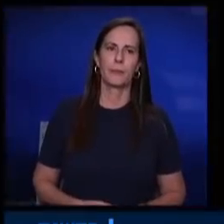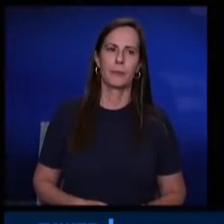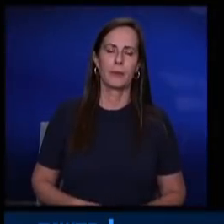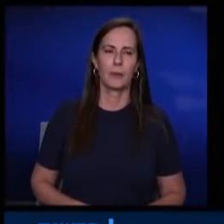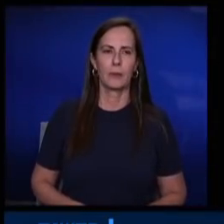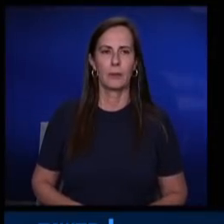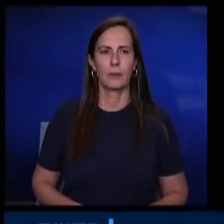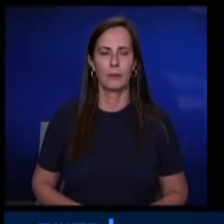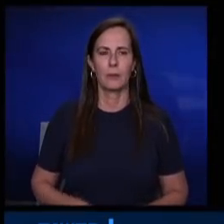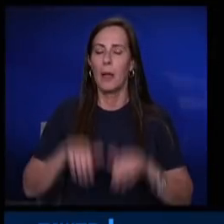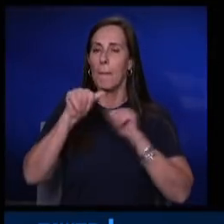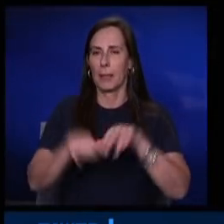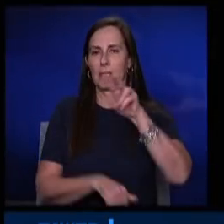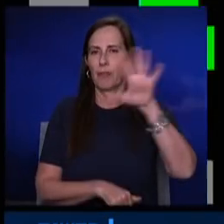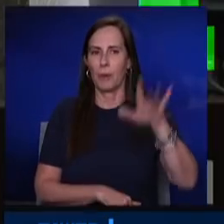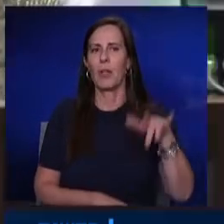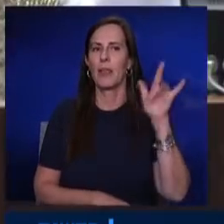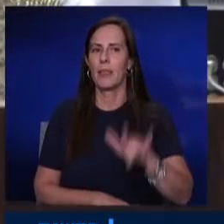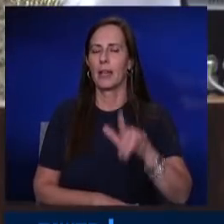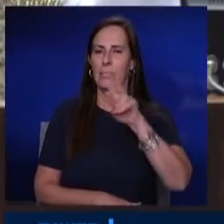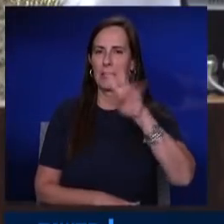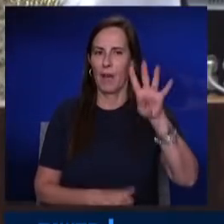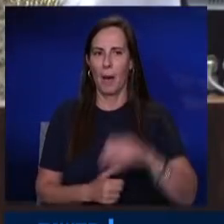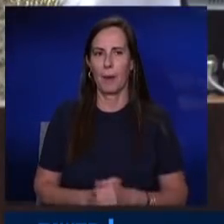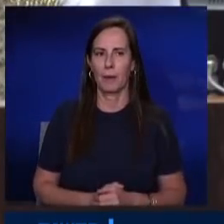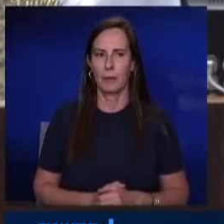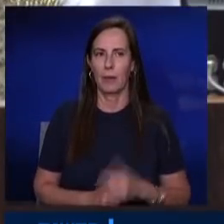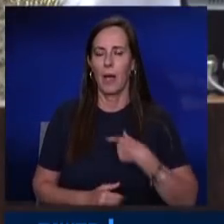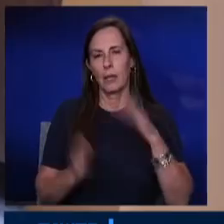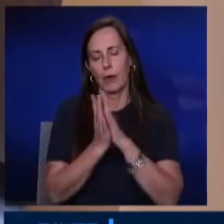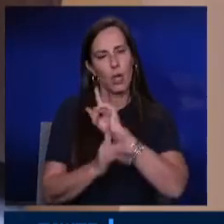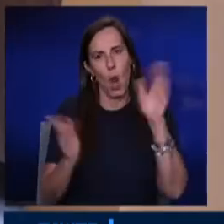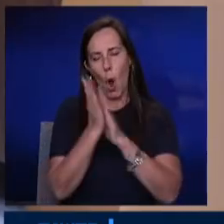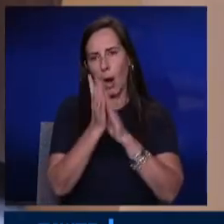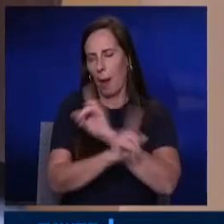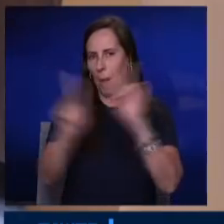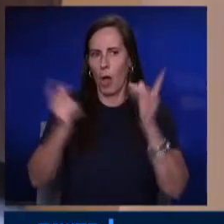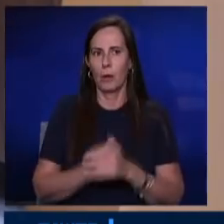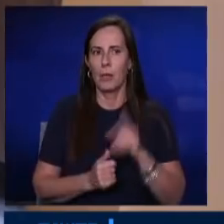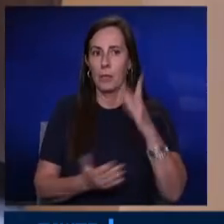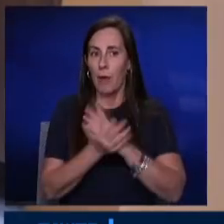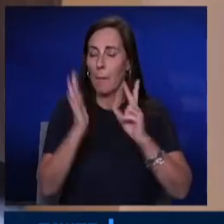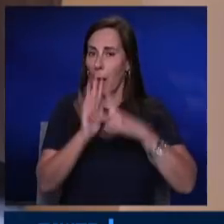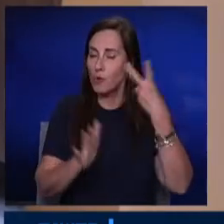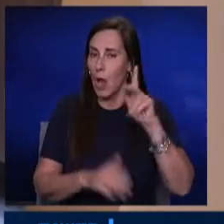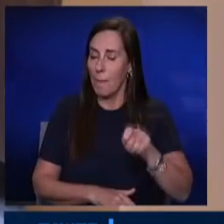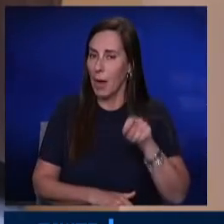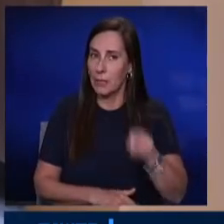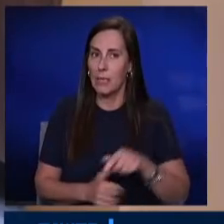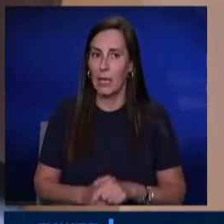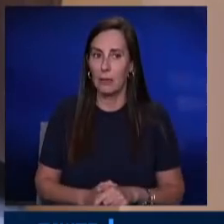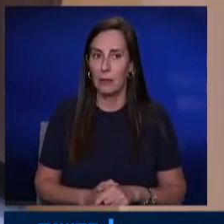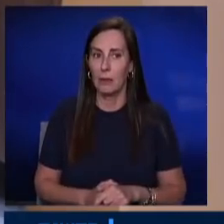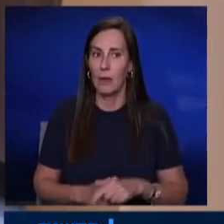בעד, 25, נגד, 24, אני מבקש לא למחוא כפיים. זו כבר הפעם השנייה במושב הכנסת הזה שבה מפסידה